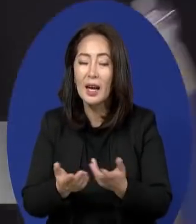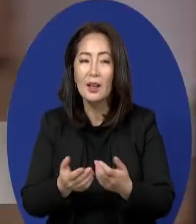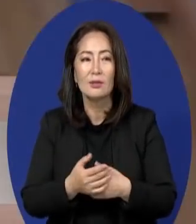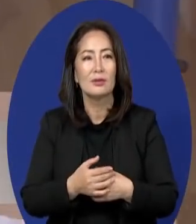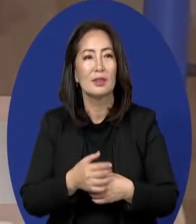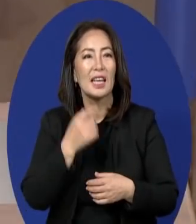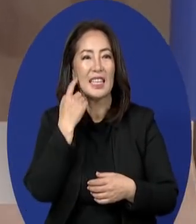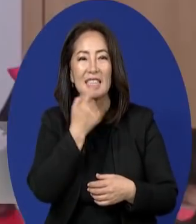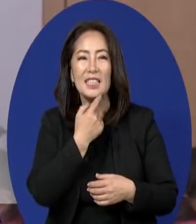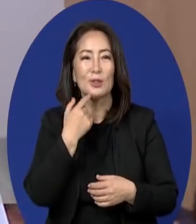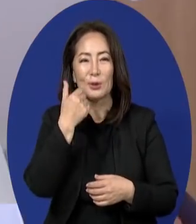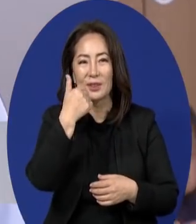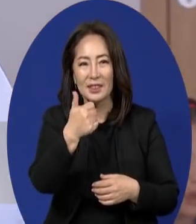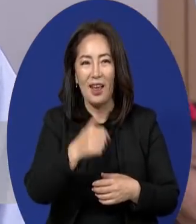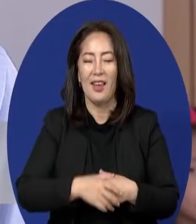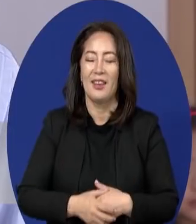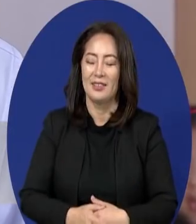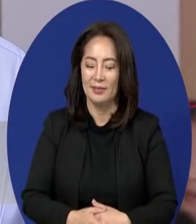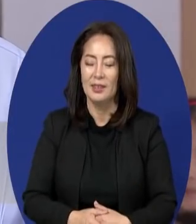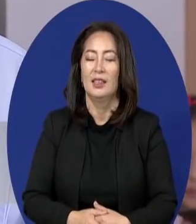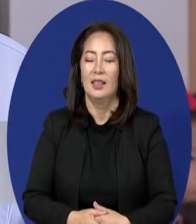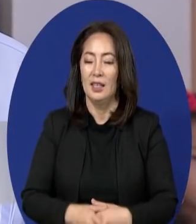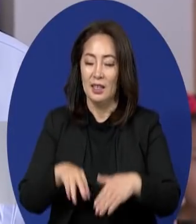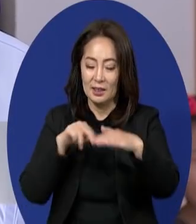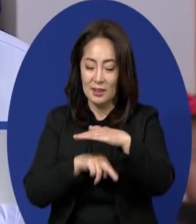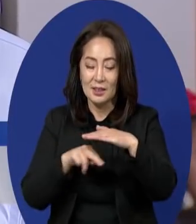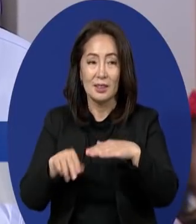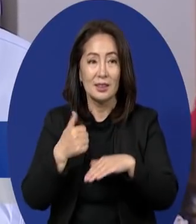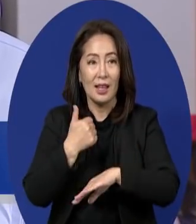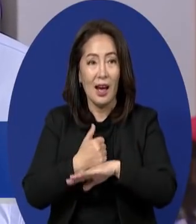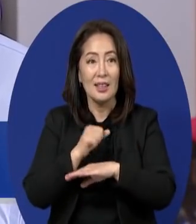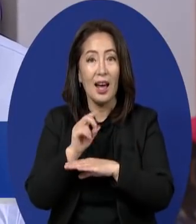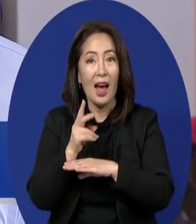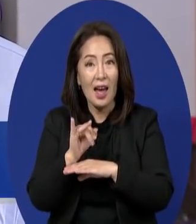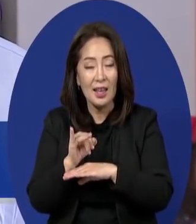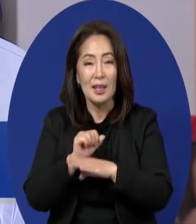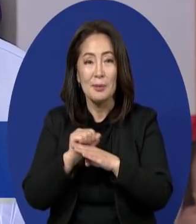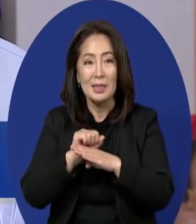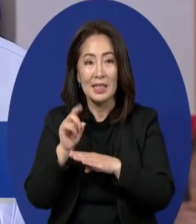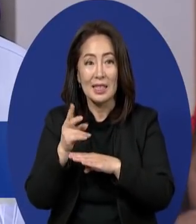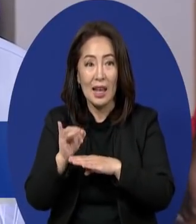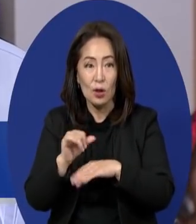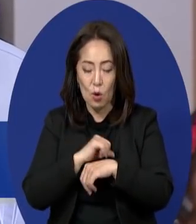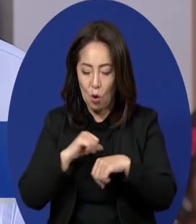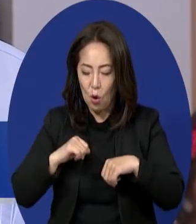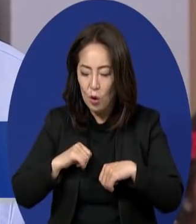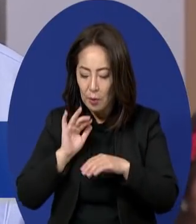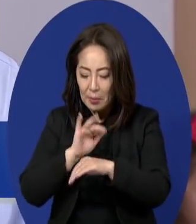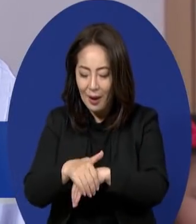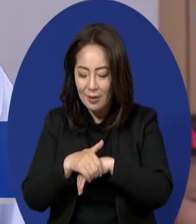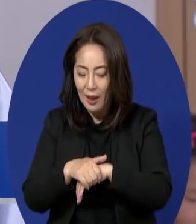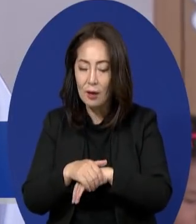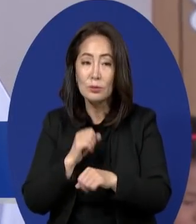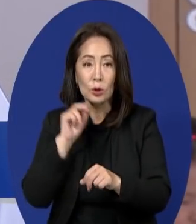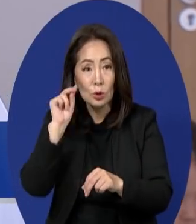Ирүүн сайн. Цэцэрлэгт ер нь одоо ахлах бэлтгэл ангид хүүхэд өөртөө үйлчлэх хөдөлмөртөл суралцдаг.